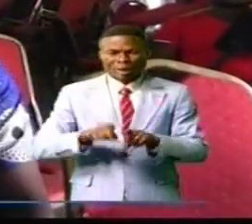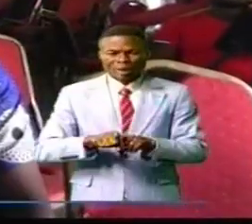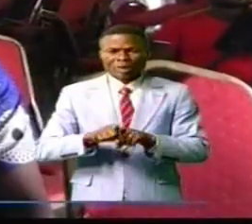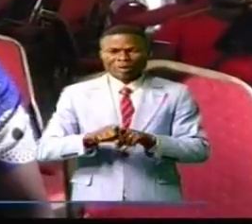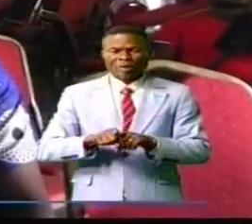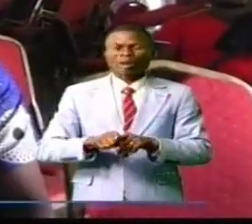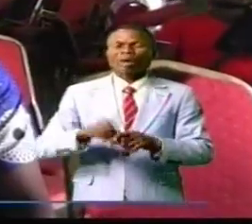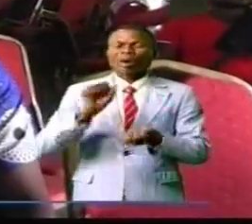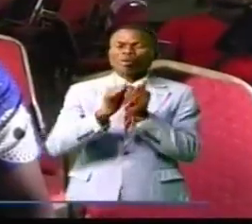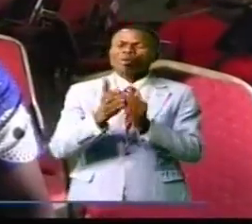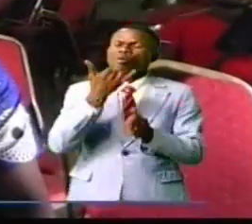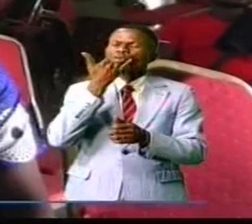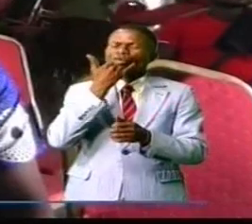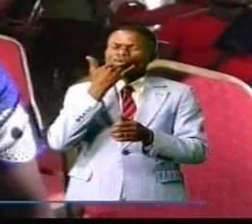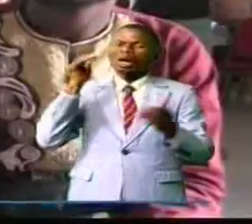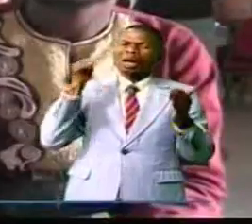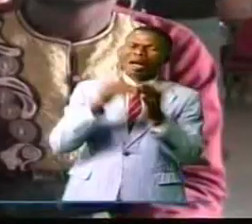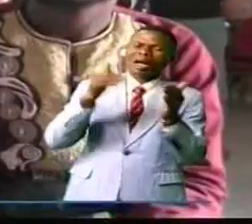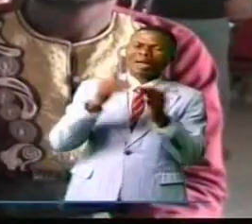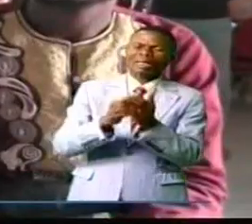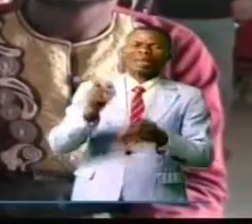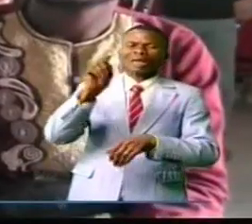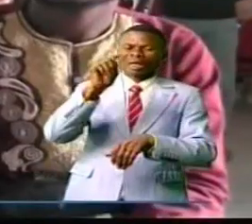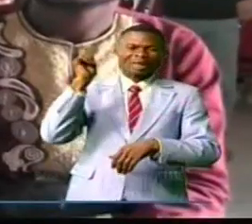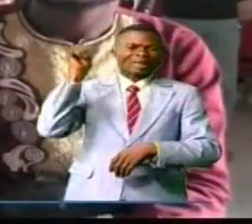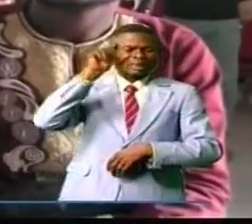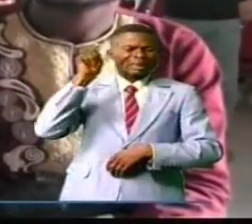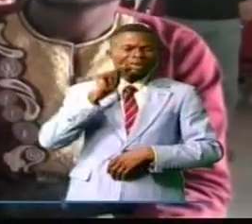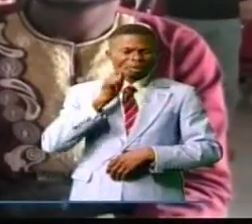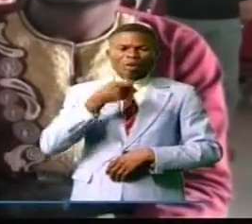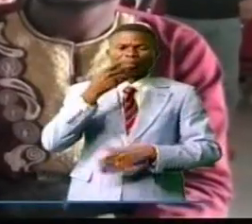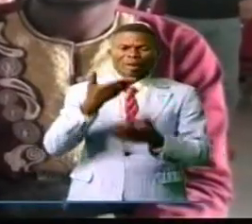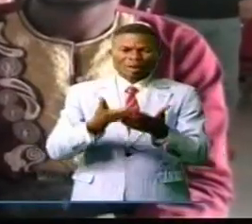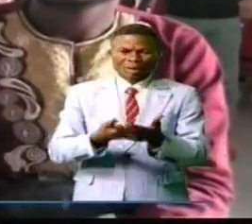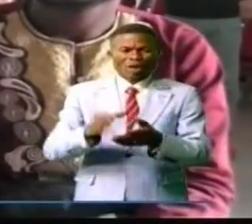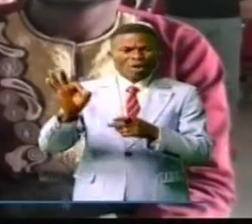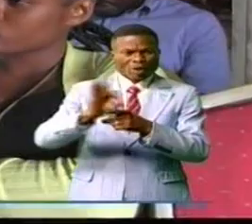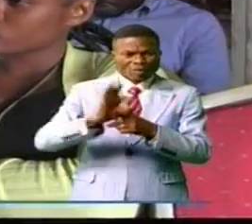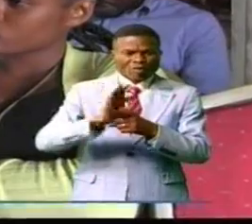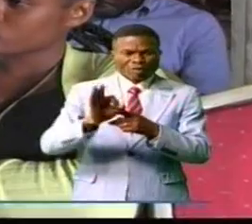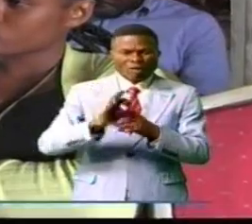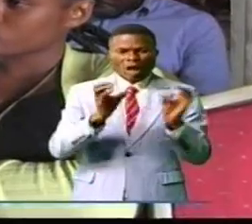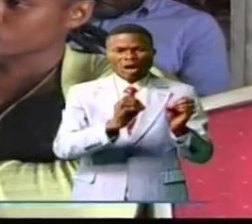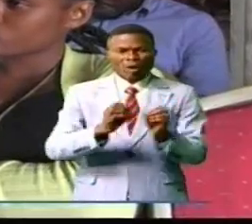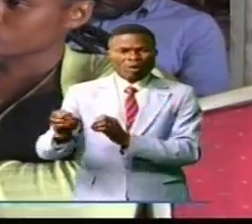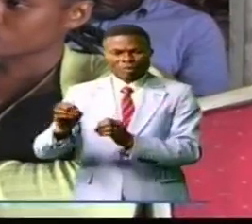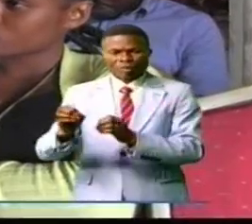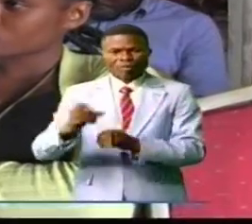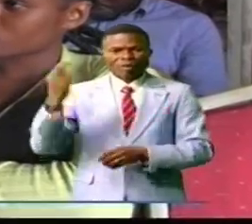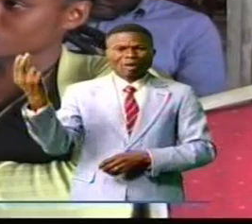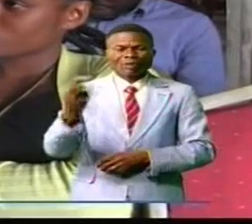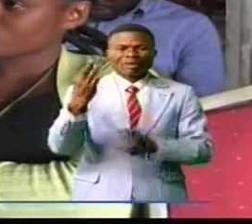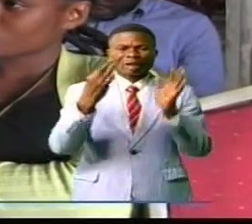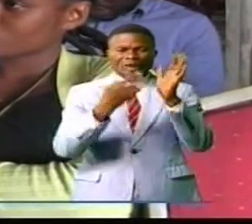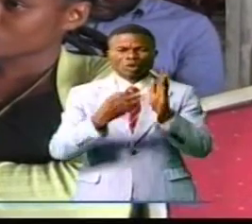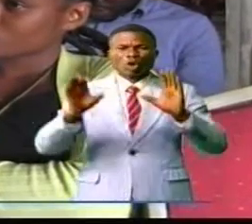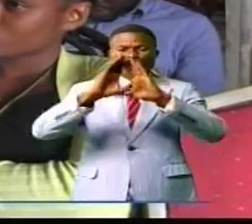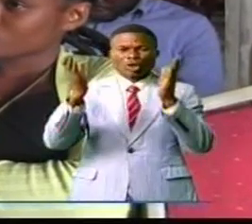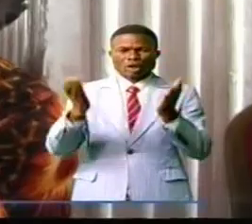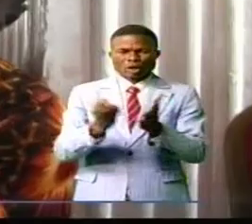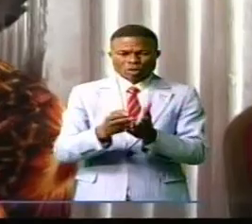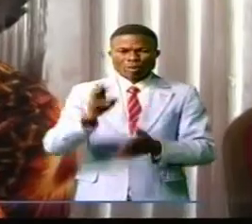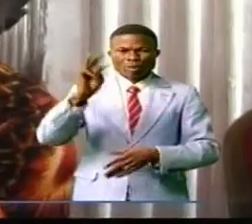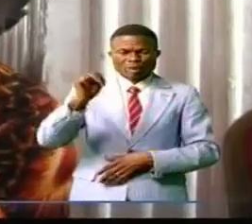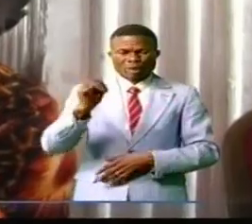les abus et harcèlement sexuel ont été abordés. Une formation organisée par la 28e communauté